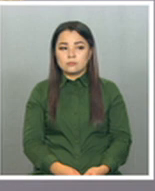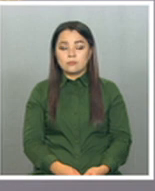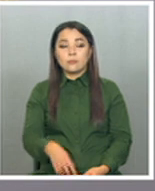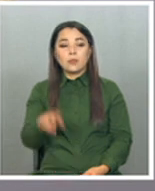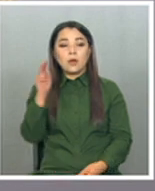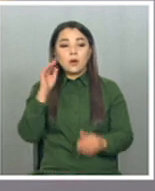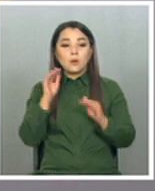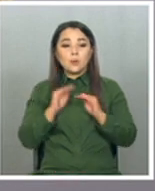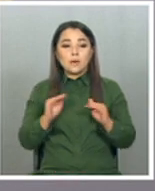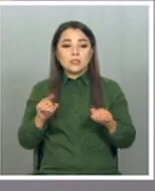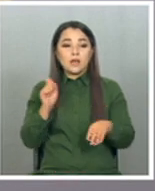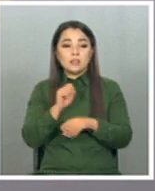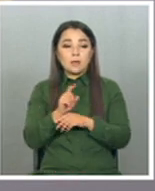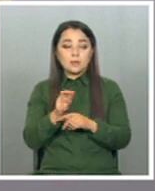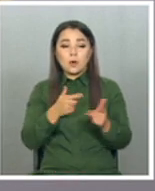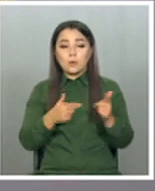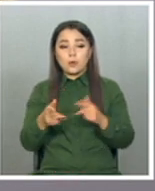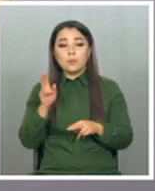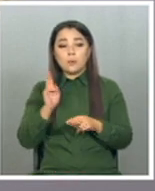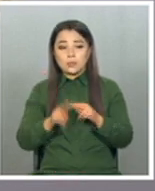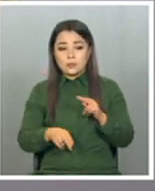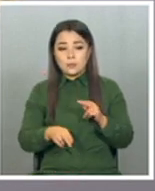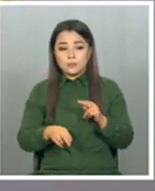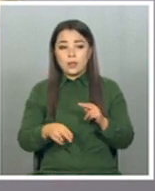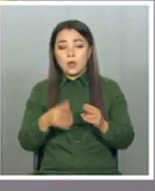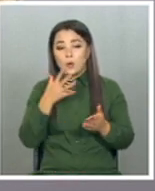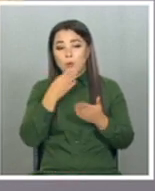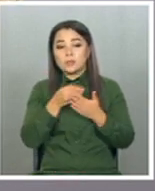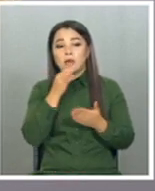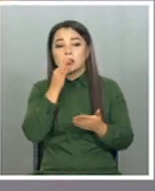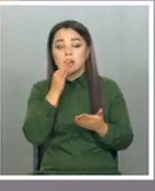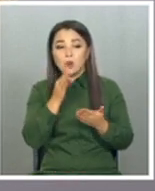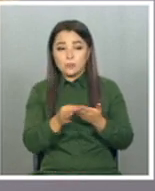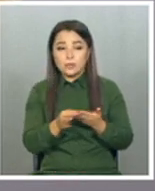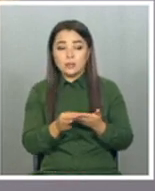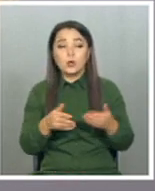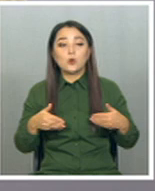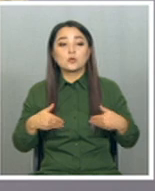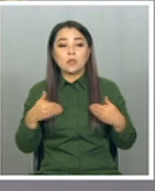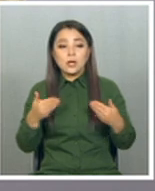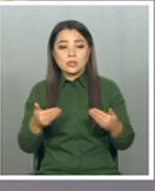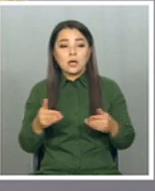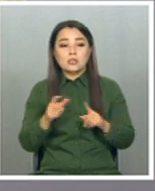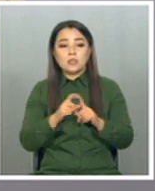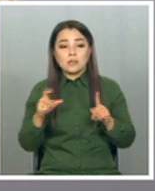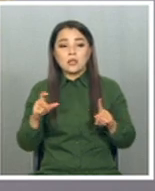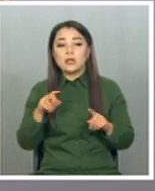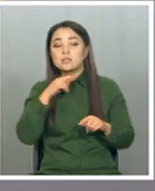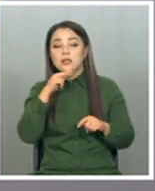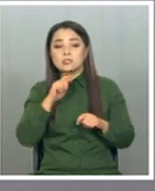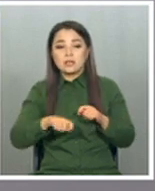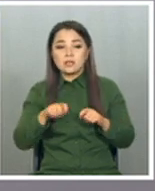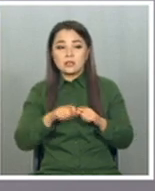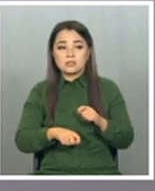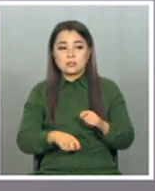Оқушылар, тапсырманы орындап болсаңыздар, өз жауаптарыңызды ұсынылған нұсқамен салыстырып